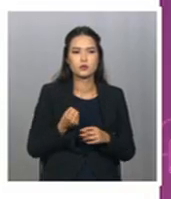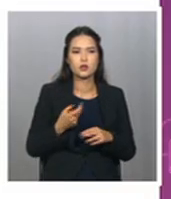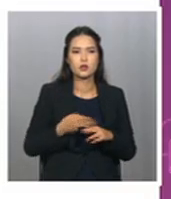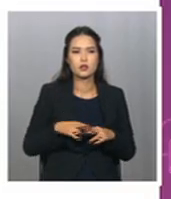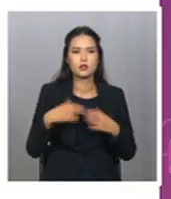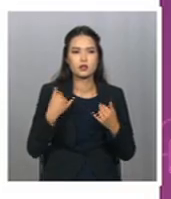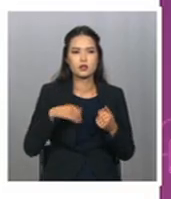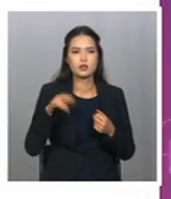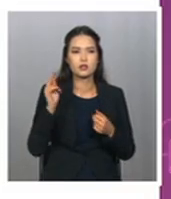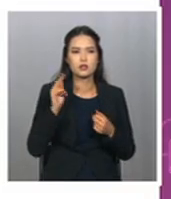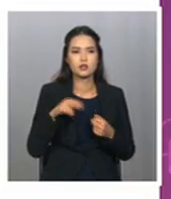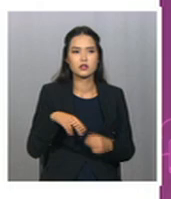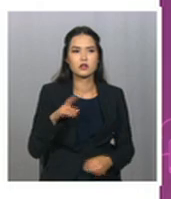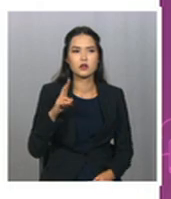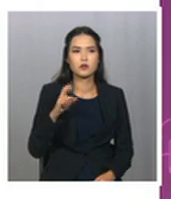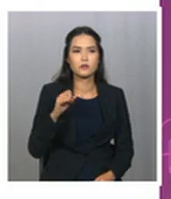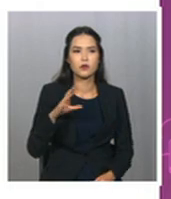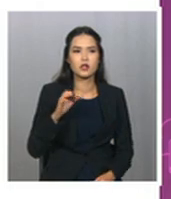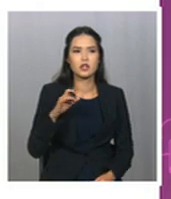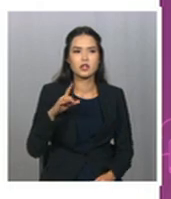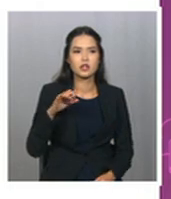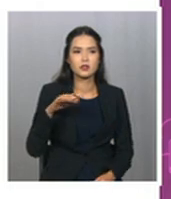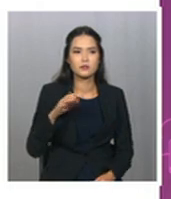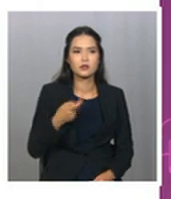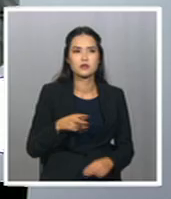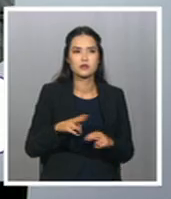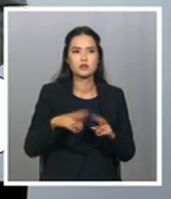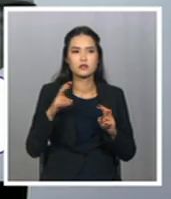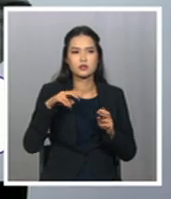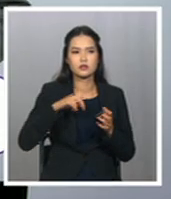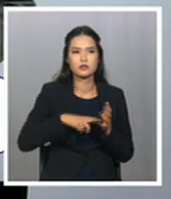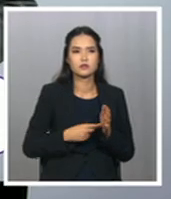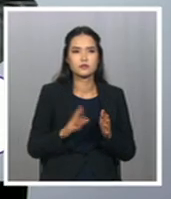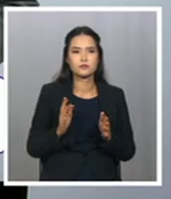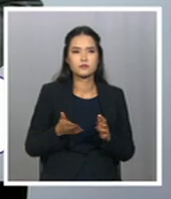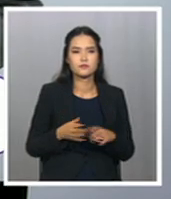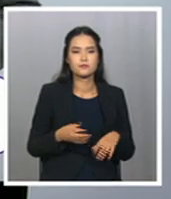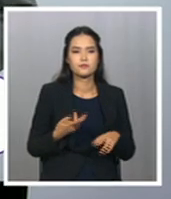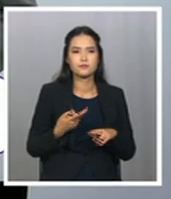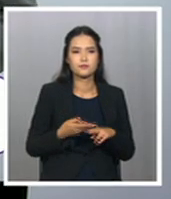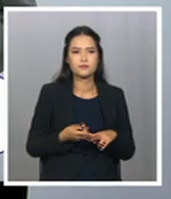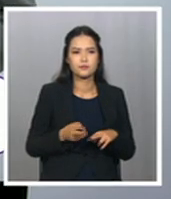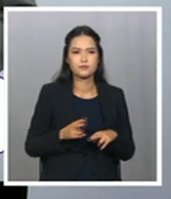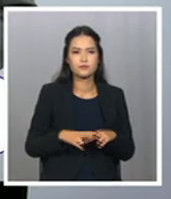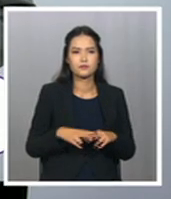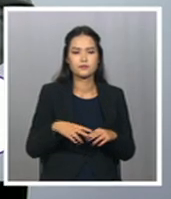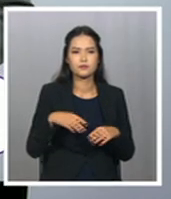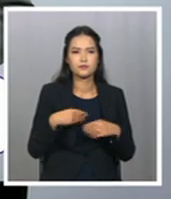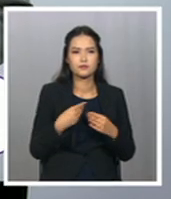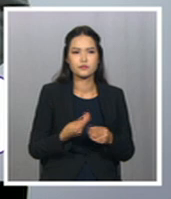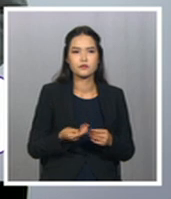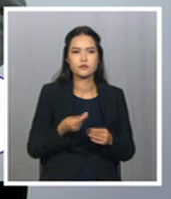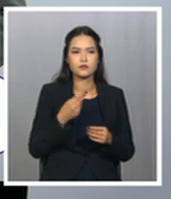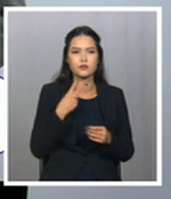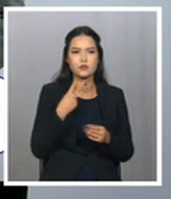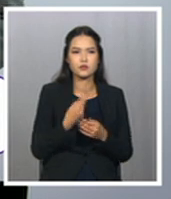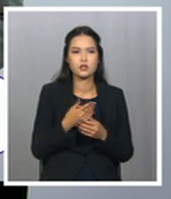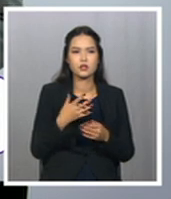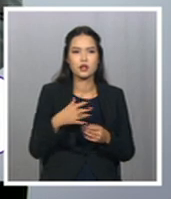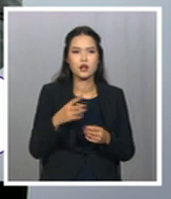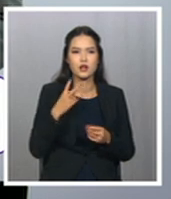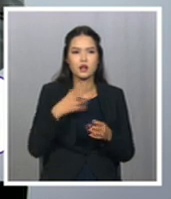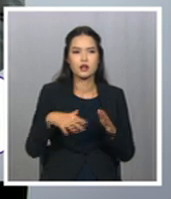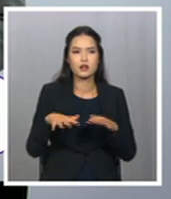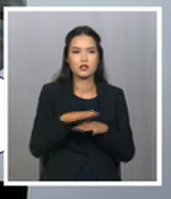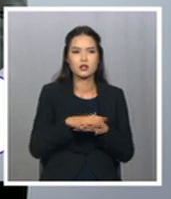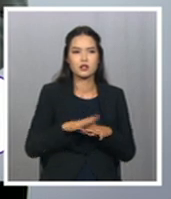сабақта моногибридті будандастыруға толығырақ тоқталатын боламыз. Жалпы бір белгі мен қасиеттерге жауап беретін ген ол аллельді гендер деп